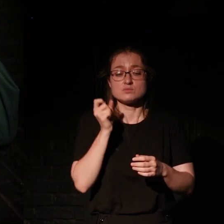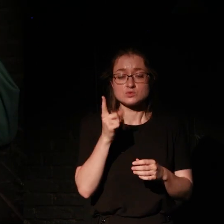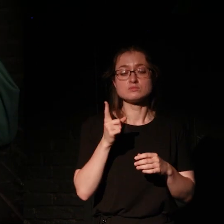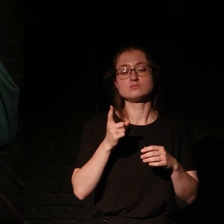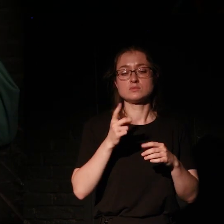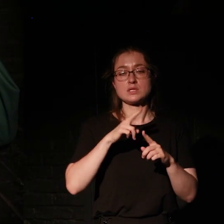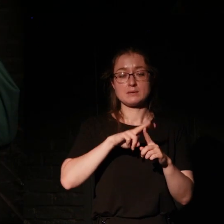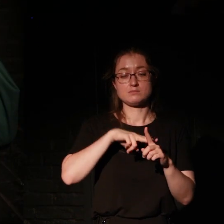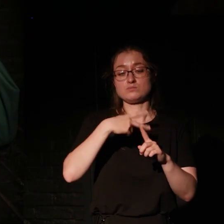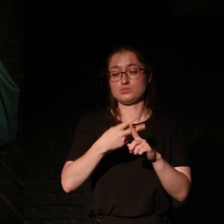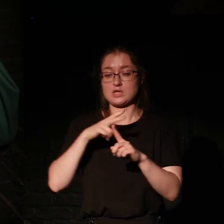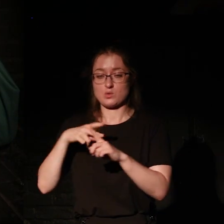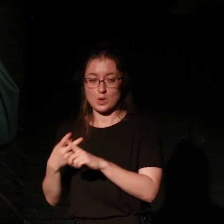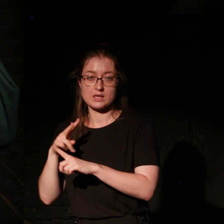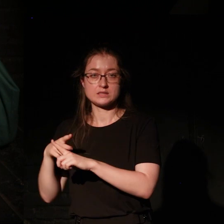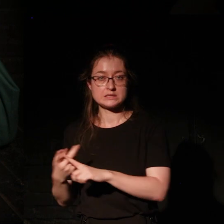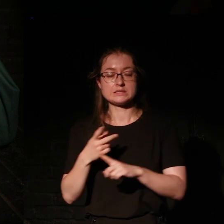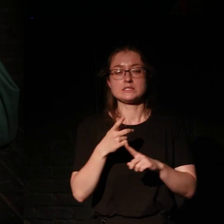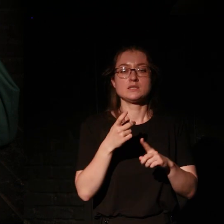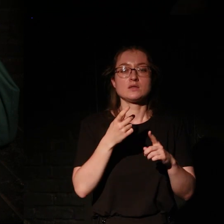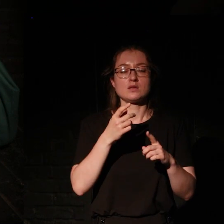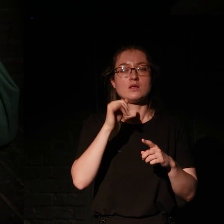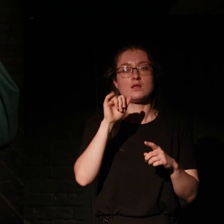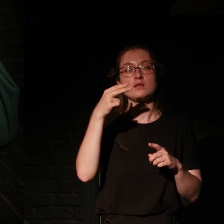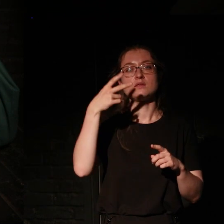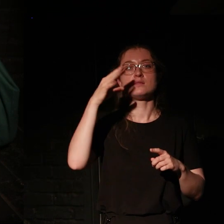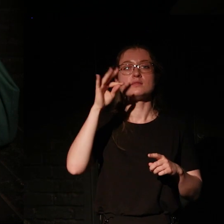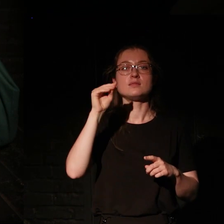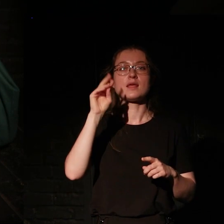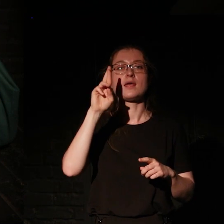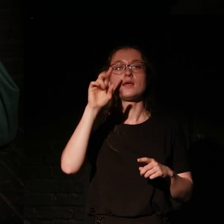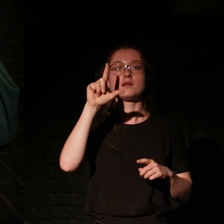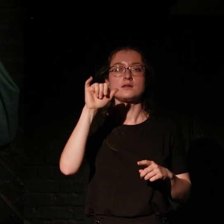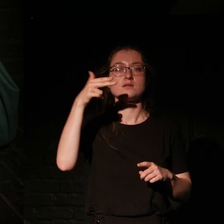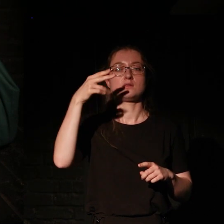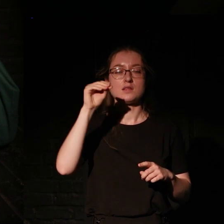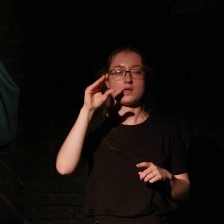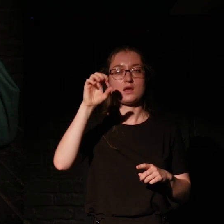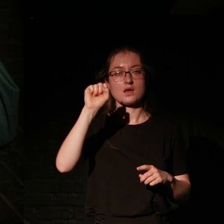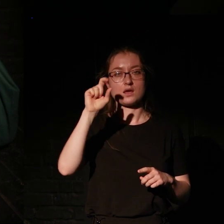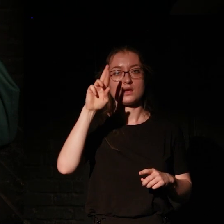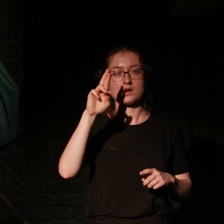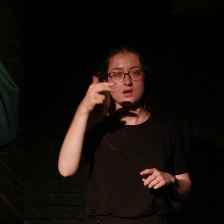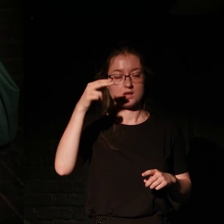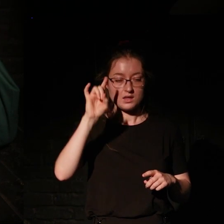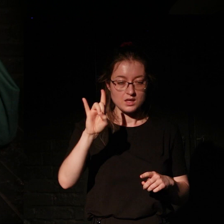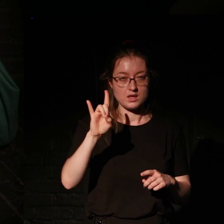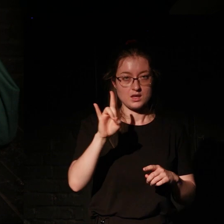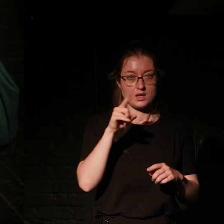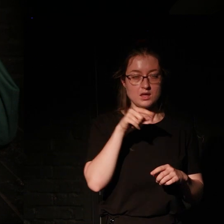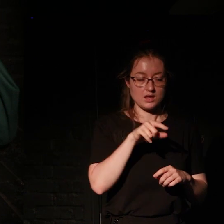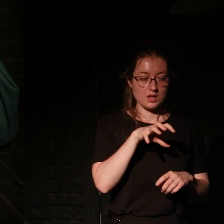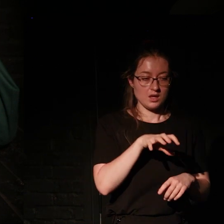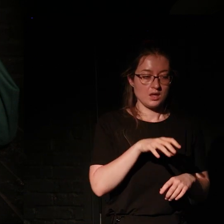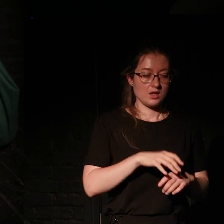przykład interlinearny. I tego przykładu możemy używać właśnie chcąc lepiej poznać